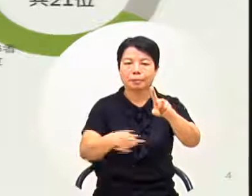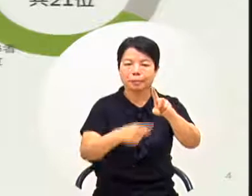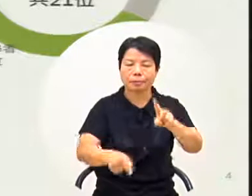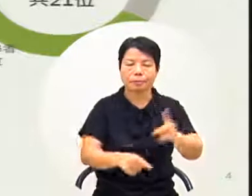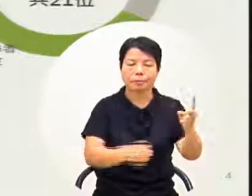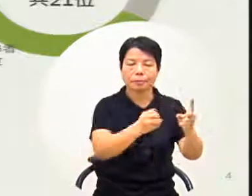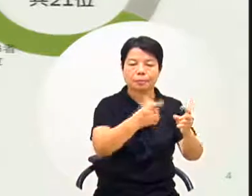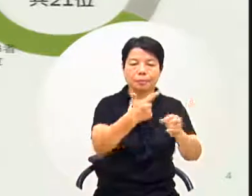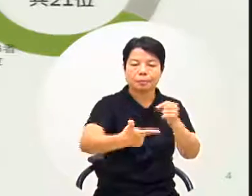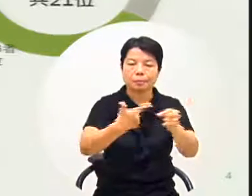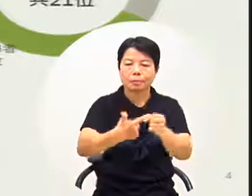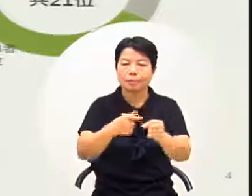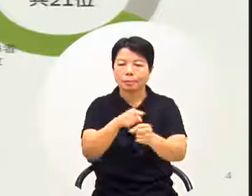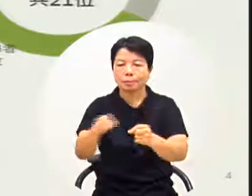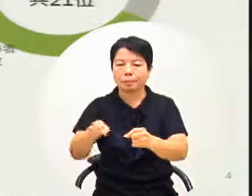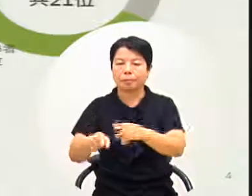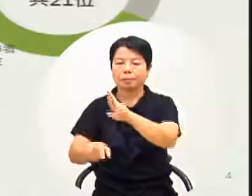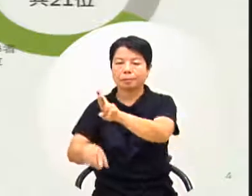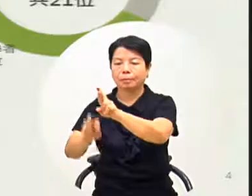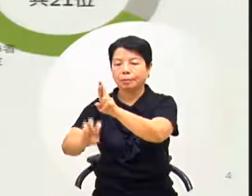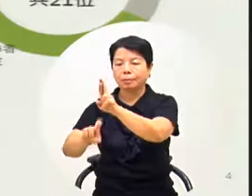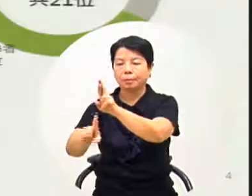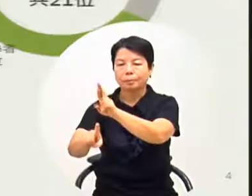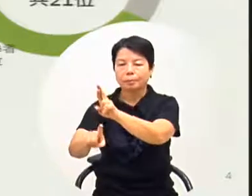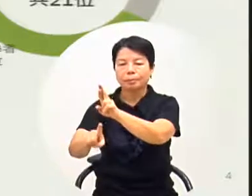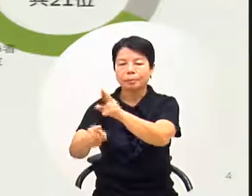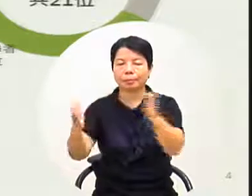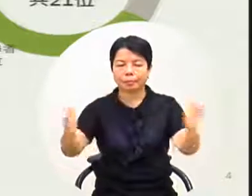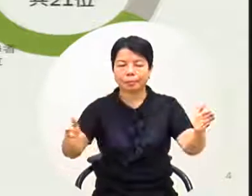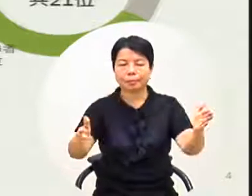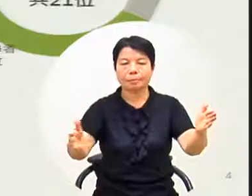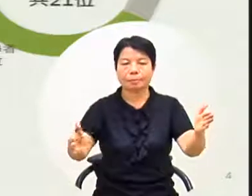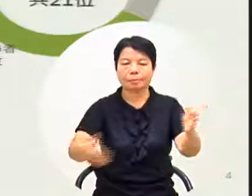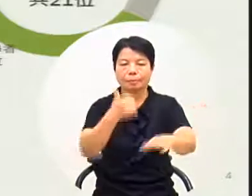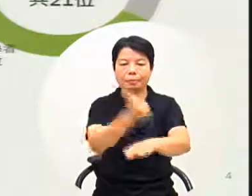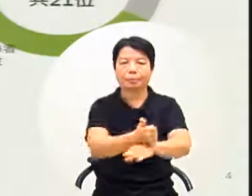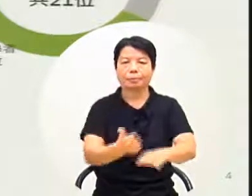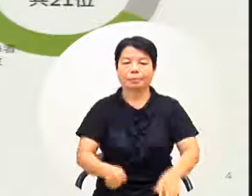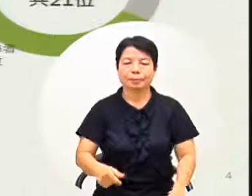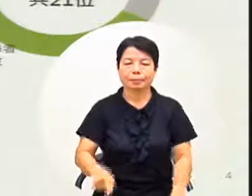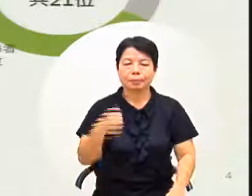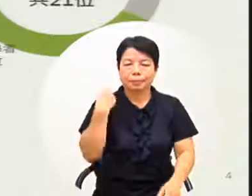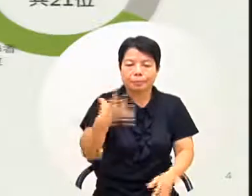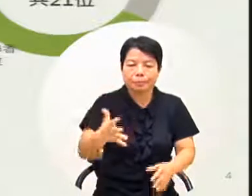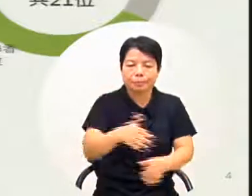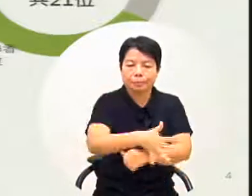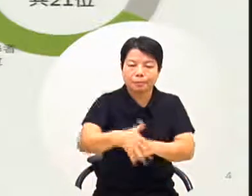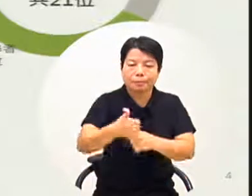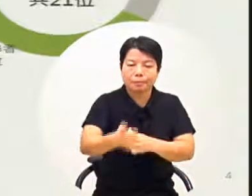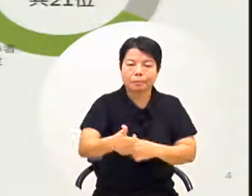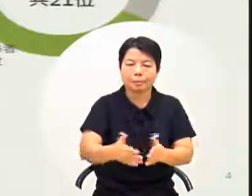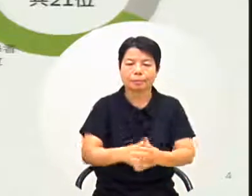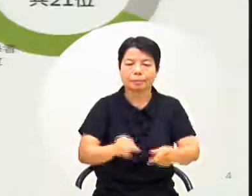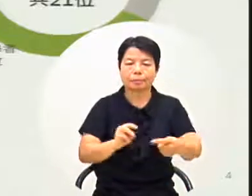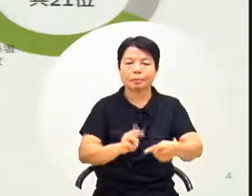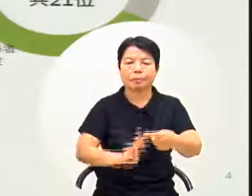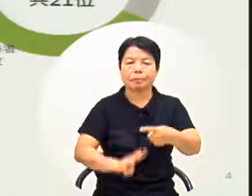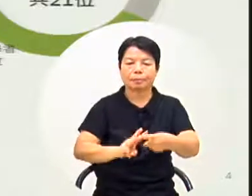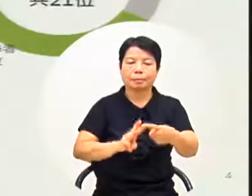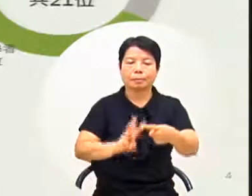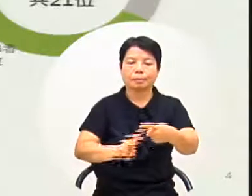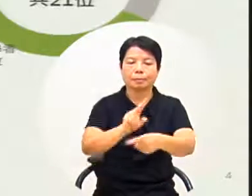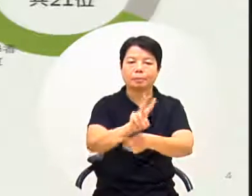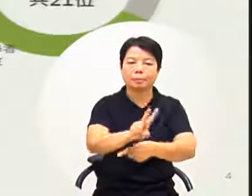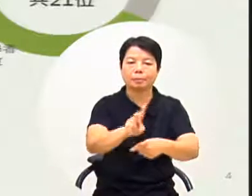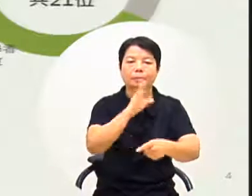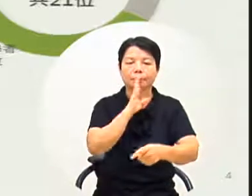到106年的12月31号，好，那所以说今年可以说是这个新的委员，其中2/3呢为府外的专家学者，